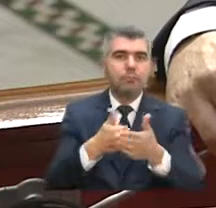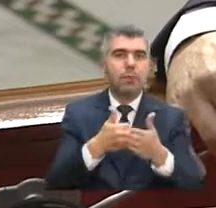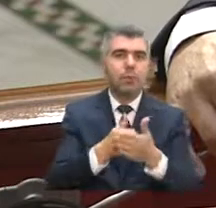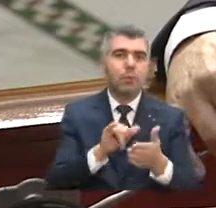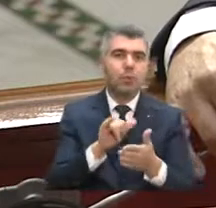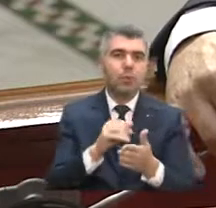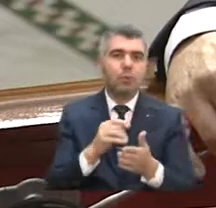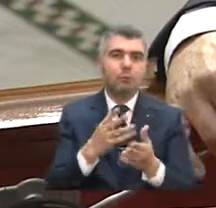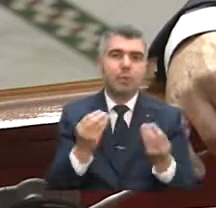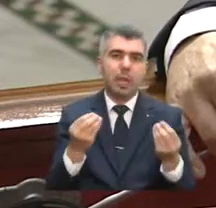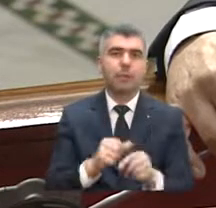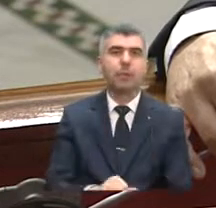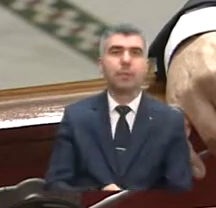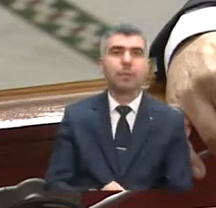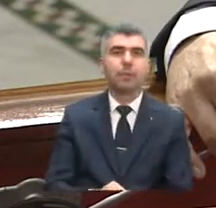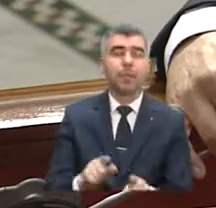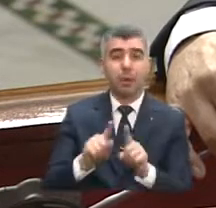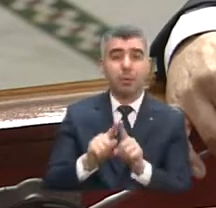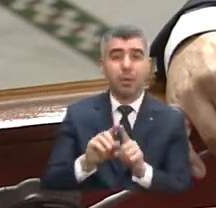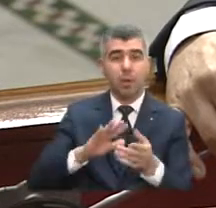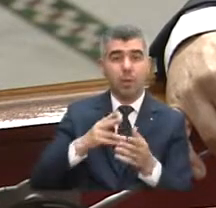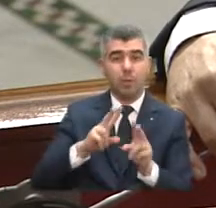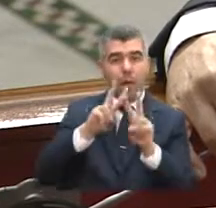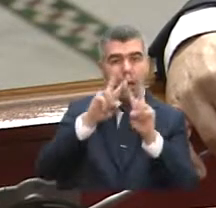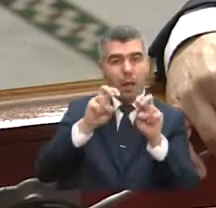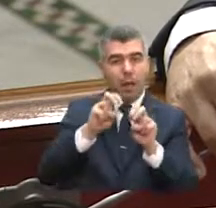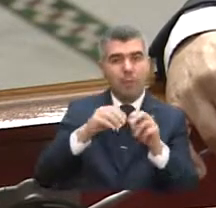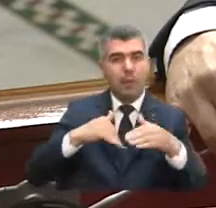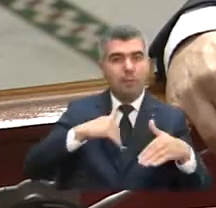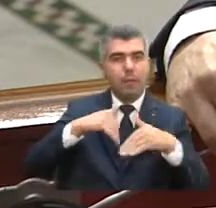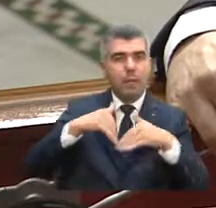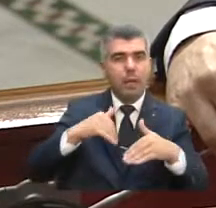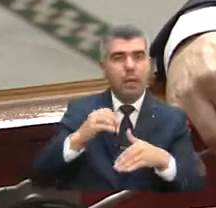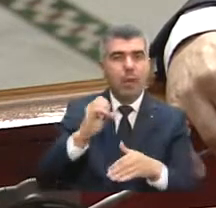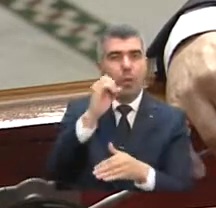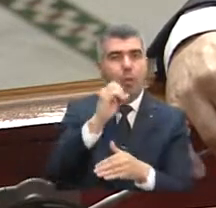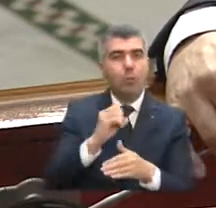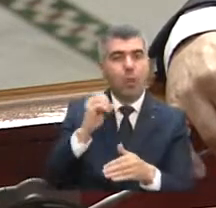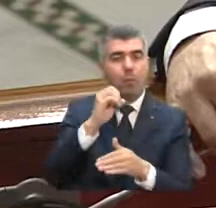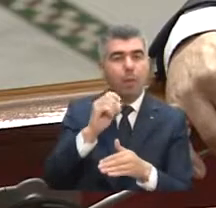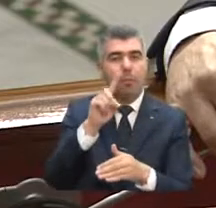اضافه تم تسليم المصالح المكلفه بالمراقبه الطرقيه خلال شهر اكتوبر الماضي